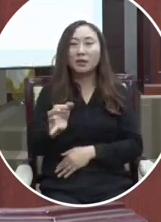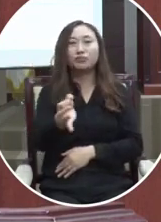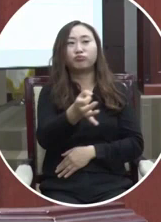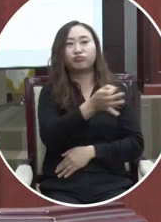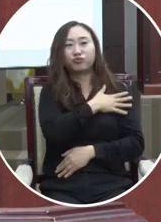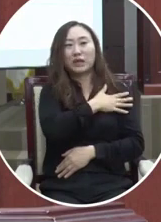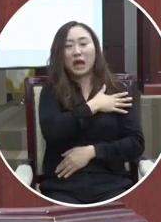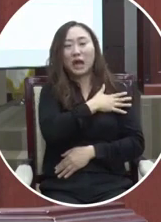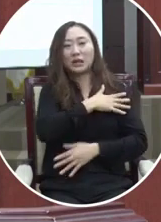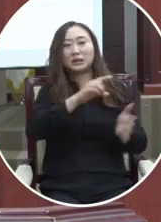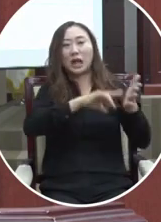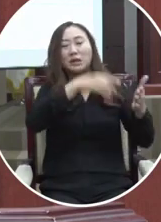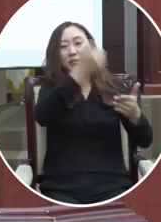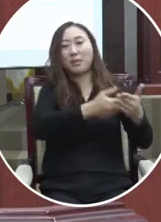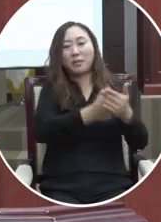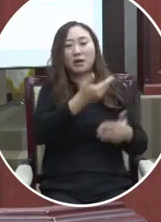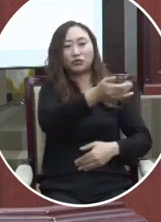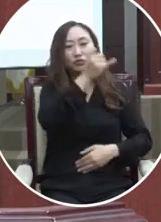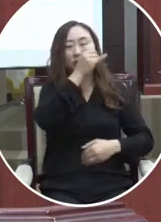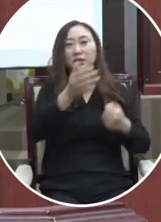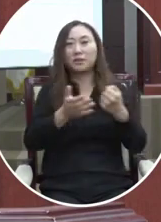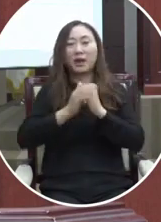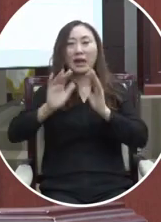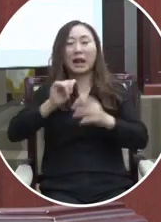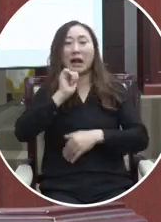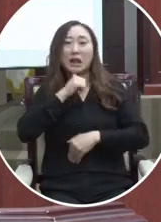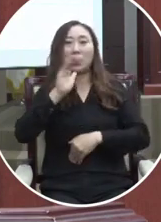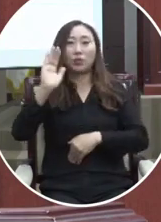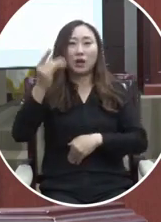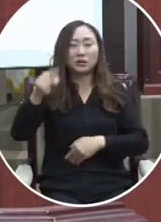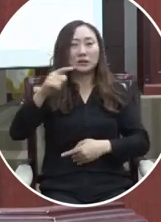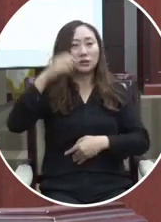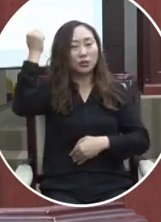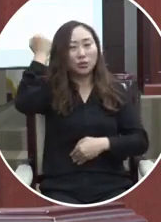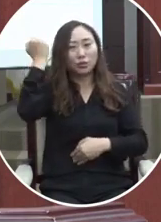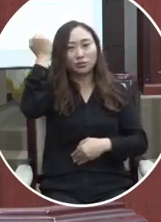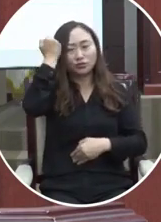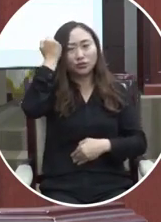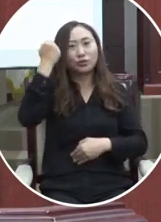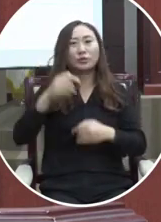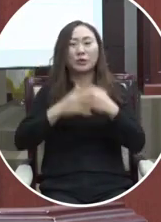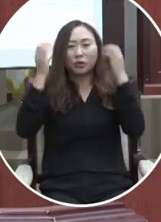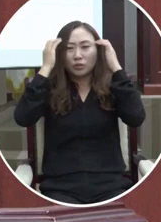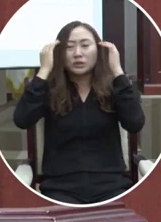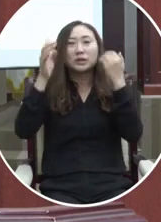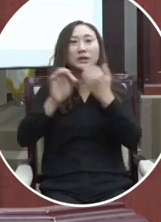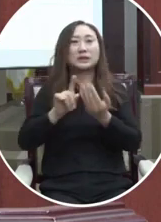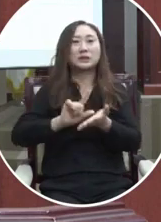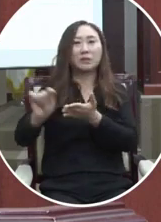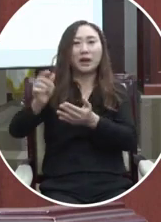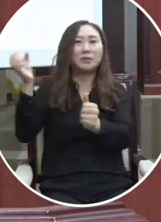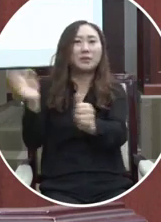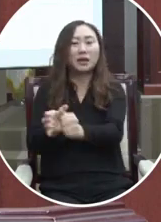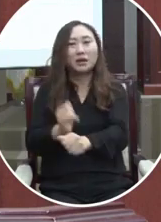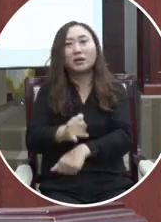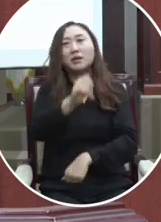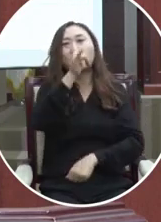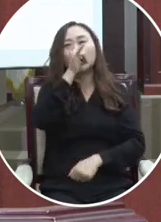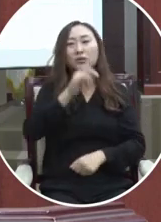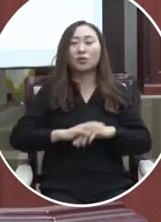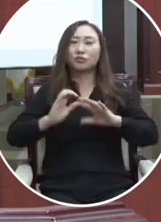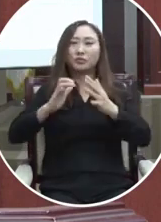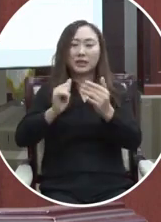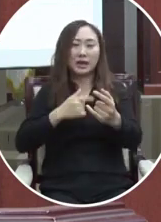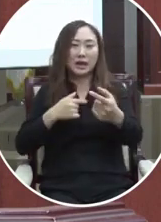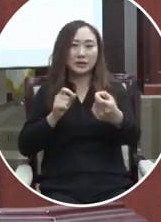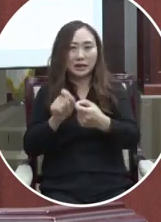부자들 세금 가아 주느라 나라 곳감 비우고 그 고통을 지방자치 단체에 전가한 책임 그리하여